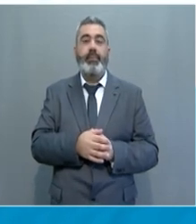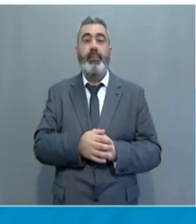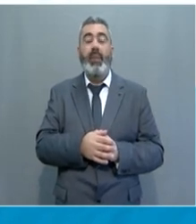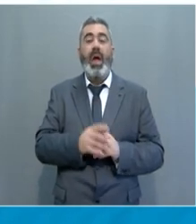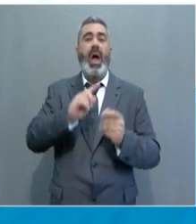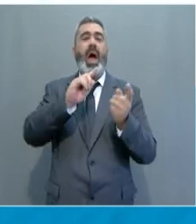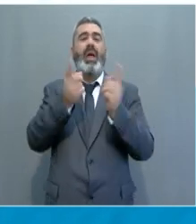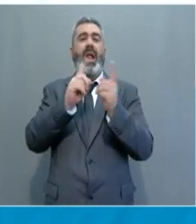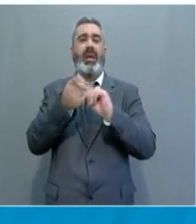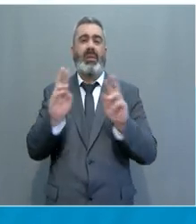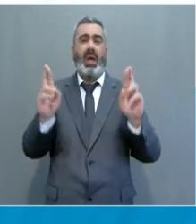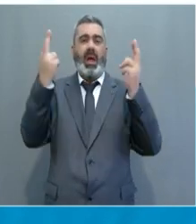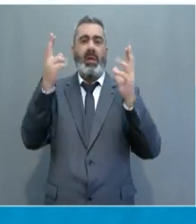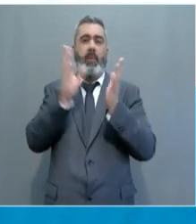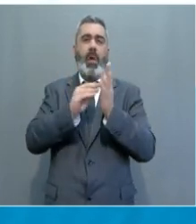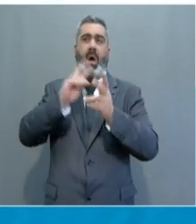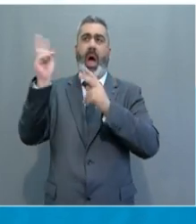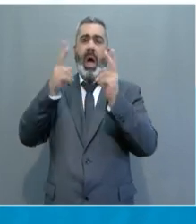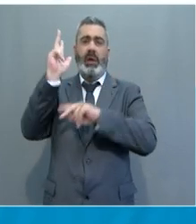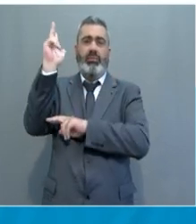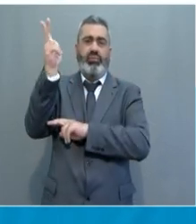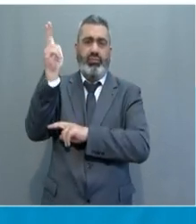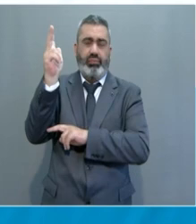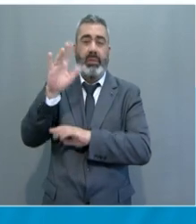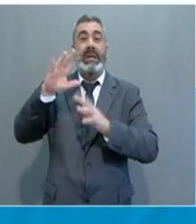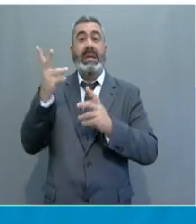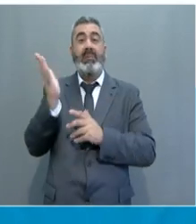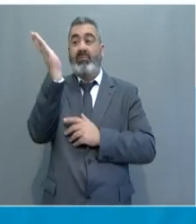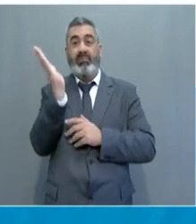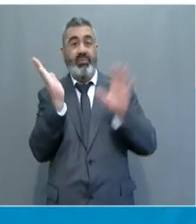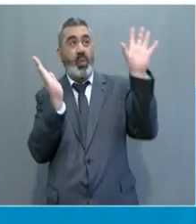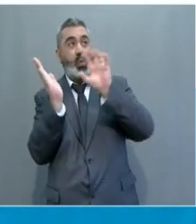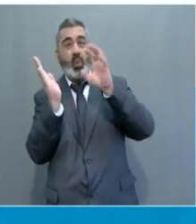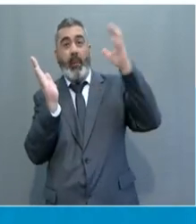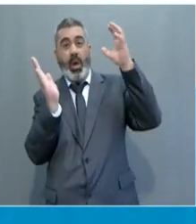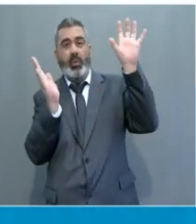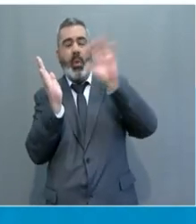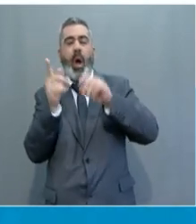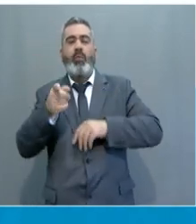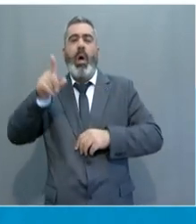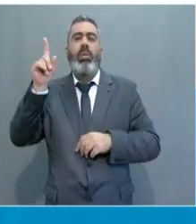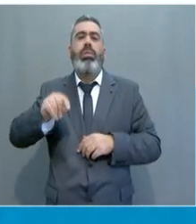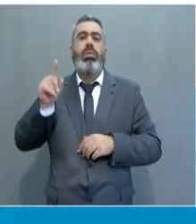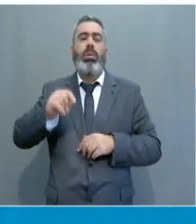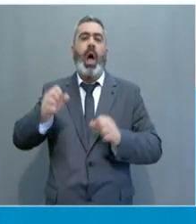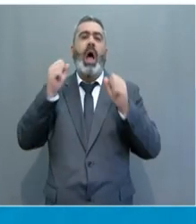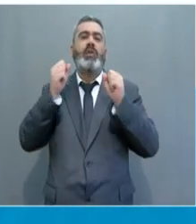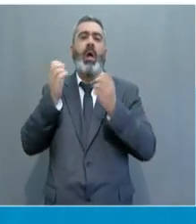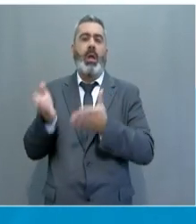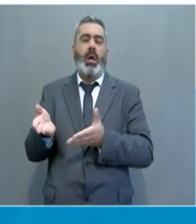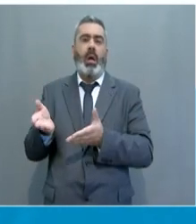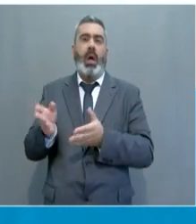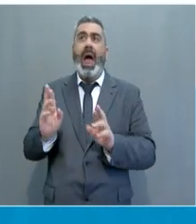είτε μιλάμε για την ηλιακή ενέργεια, είτε μιλάμε πρωτίστως για την ηλιακή ενέργεια, είναι σήμερα η φθηνότερη και η ασφαλέστερη